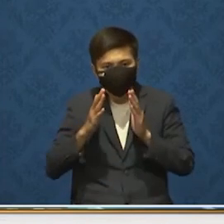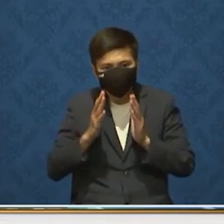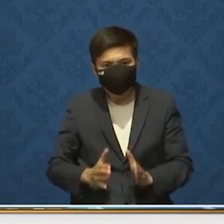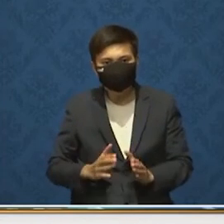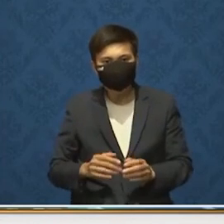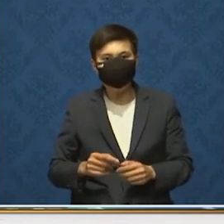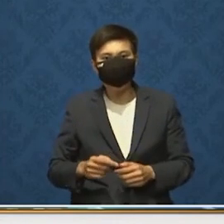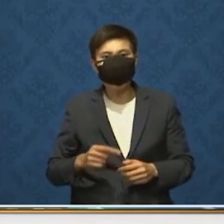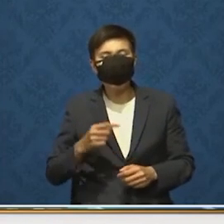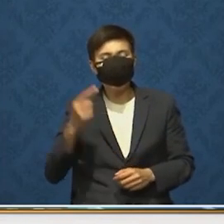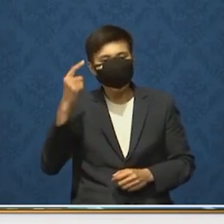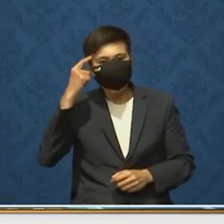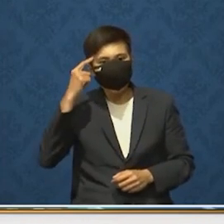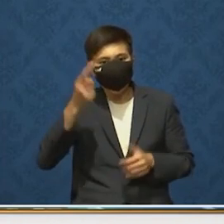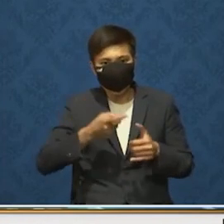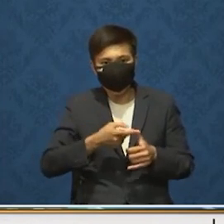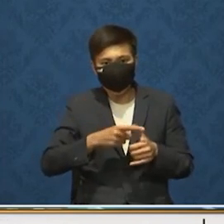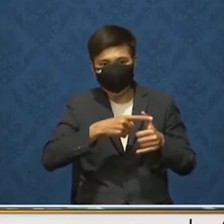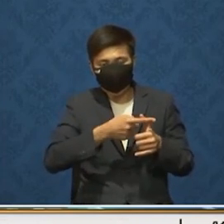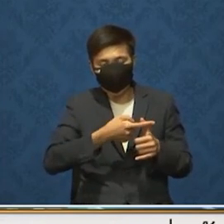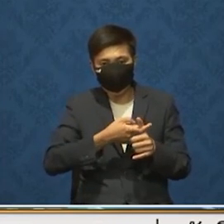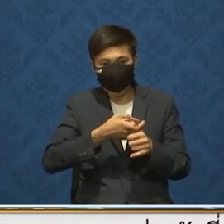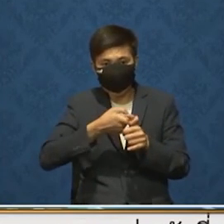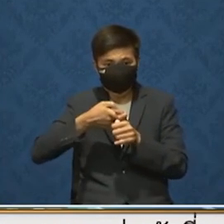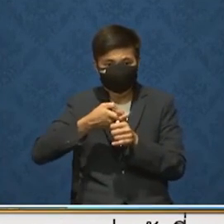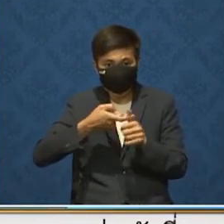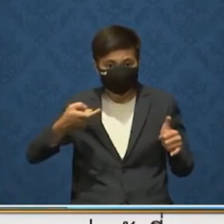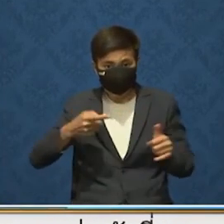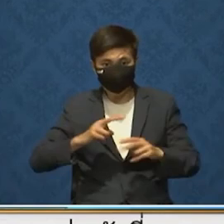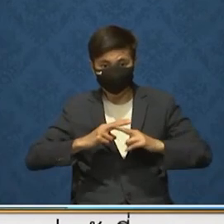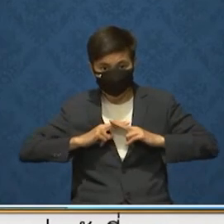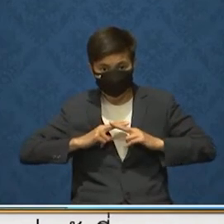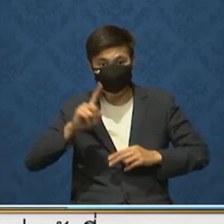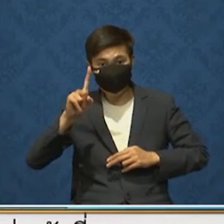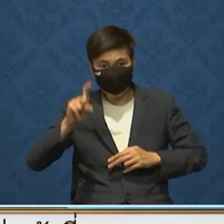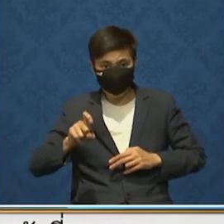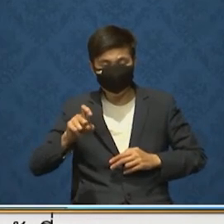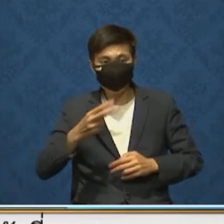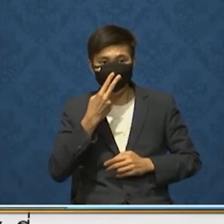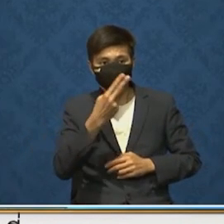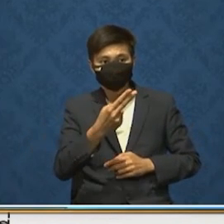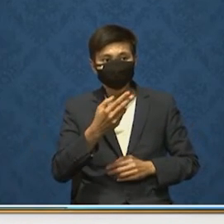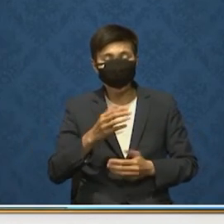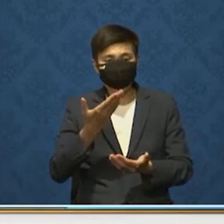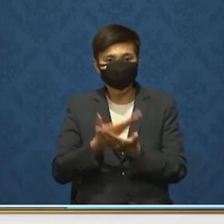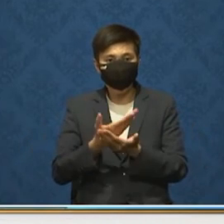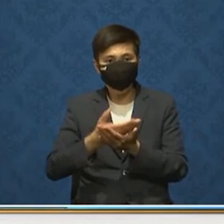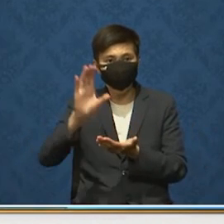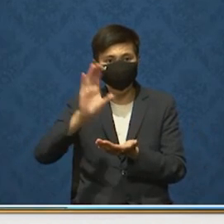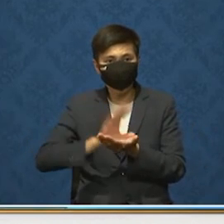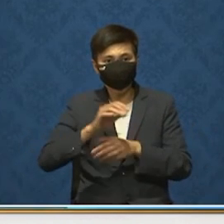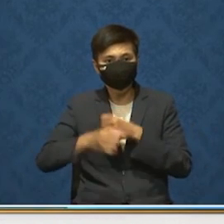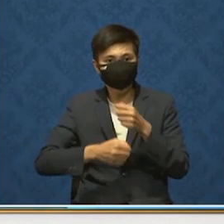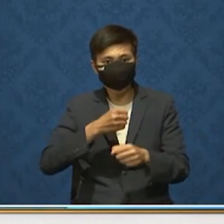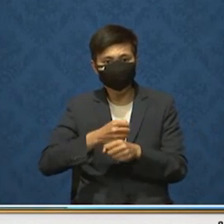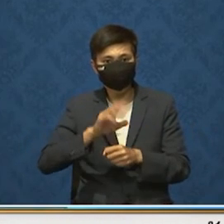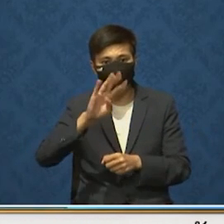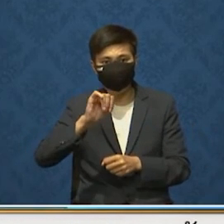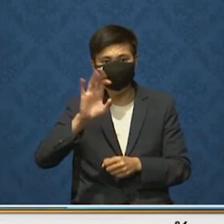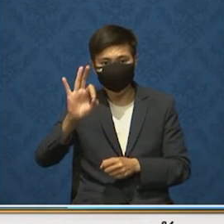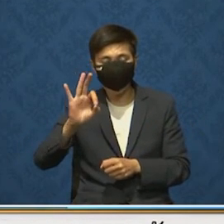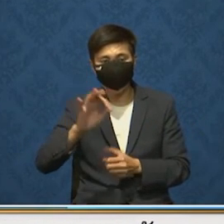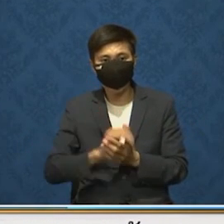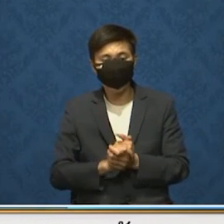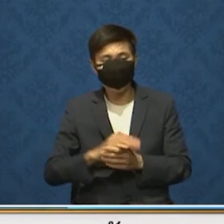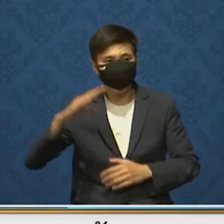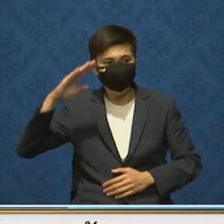ก็เยอะนะครับลองมาดูงประมาณสหารมากครั แผ่นที่ 26 นะครับปี 49 ถ